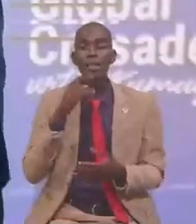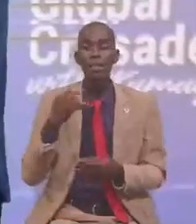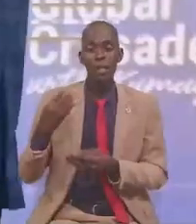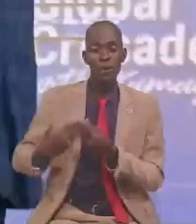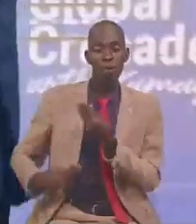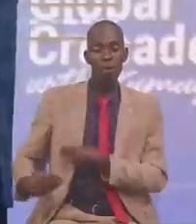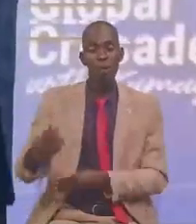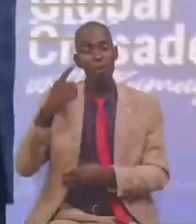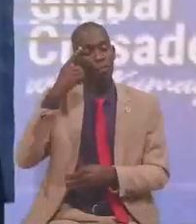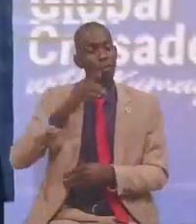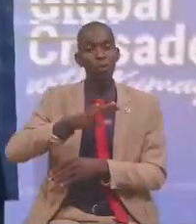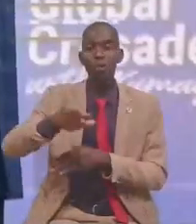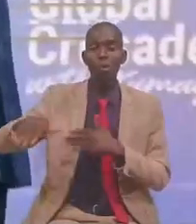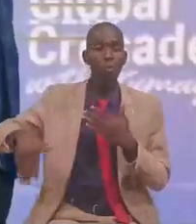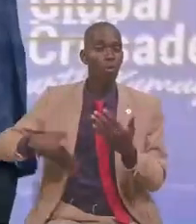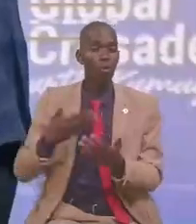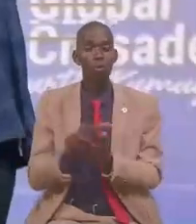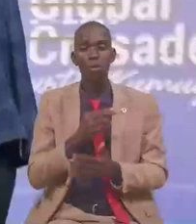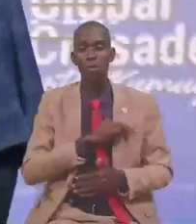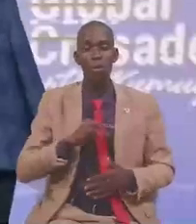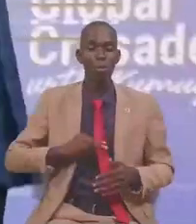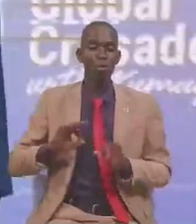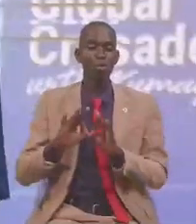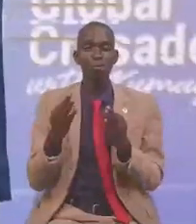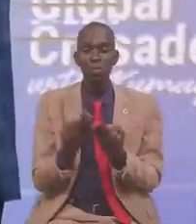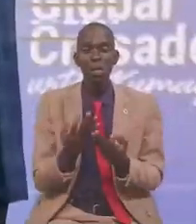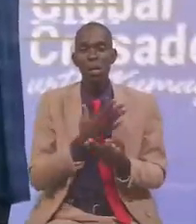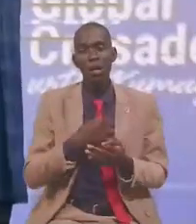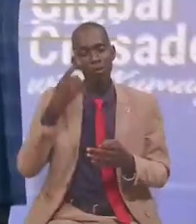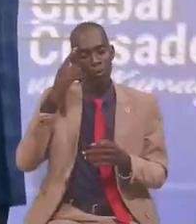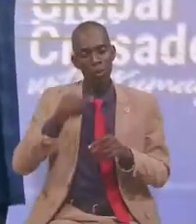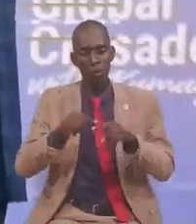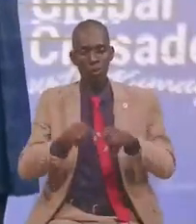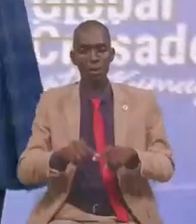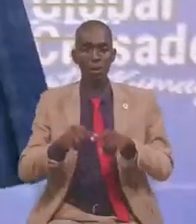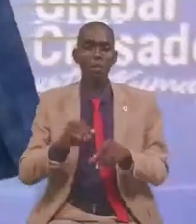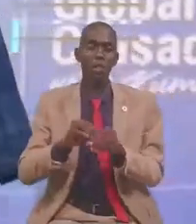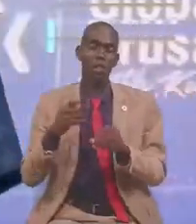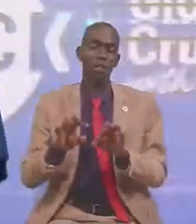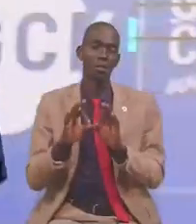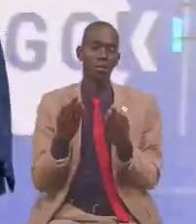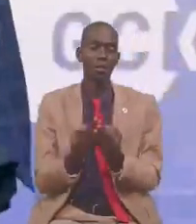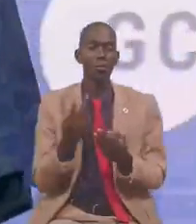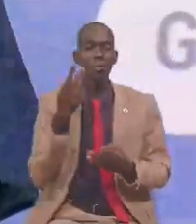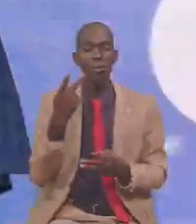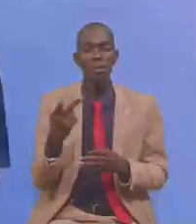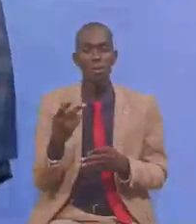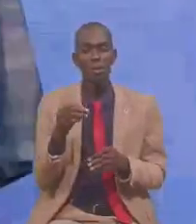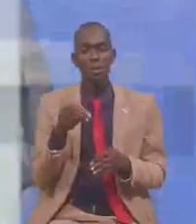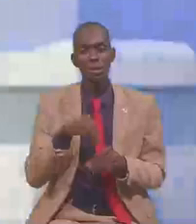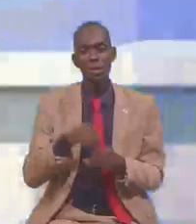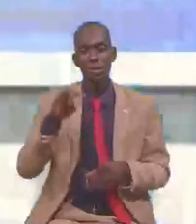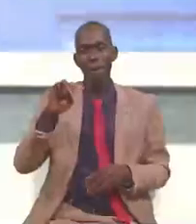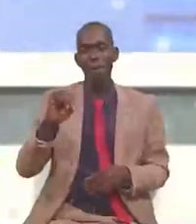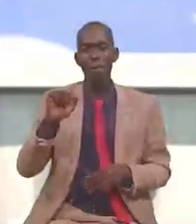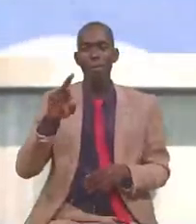est rendu comme notre droit d'aînesse. C'est pour tout le ménage et pour les dépendants dans la famille.